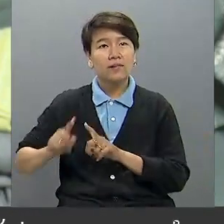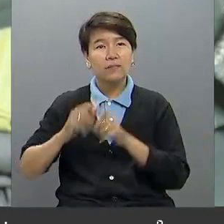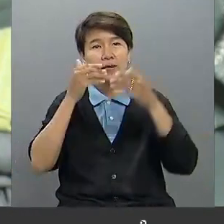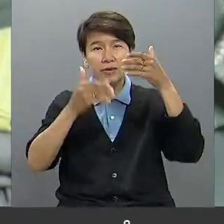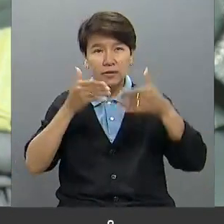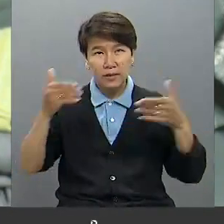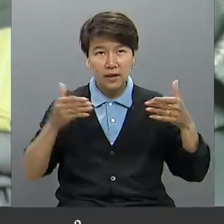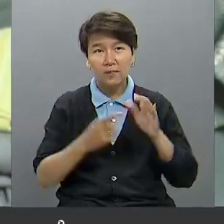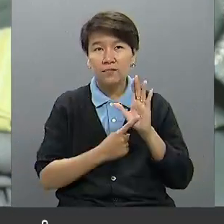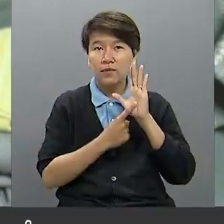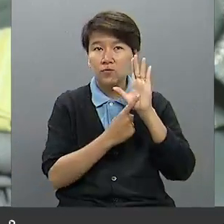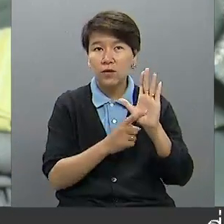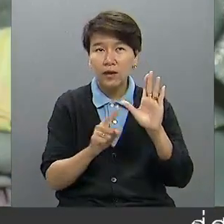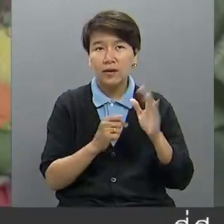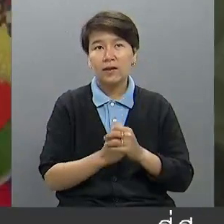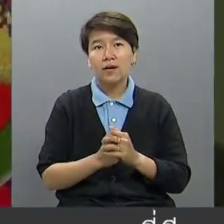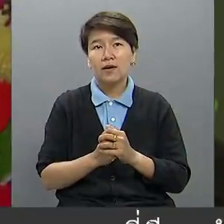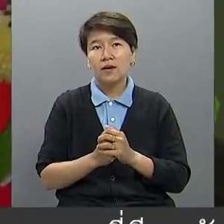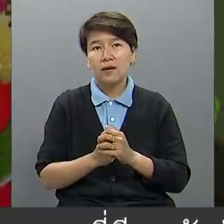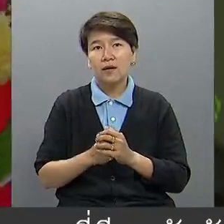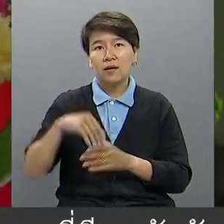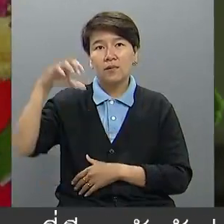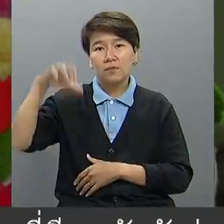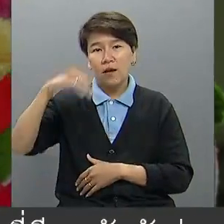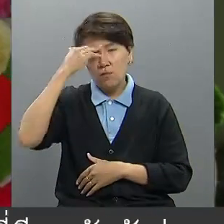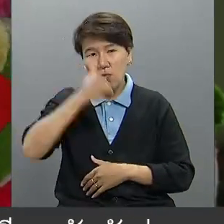านไปโบสถ์ว่าไปวัด